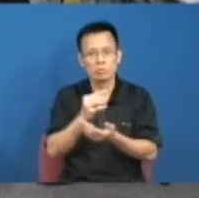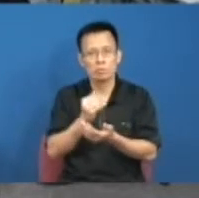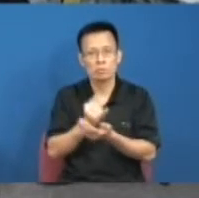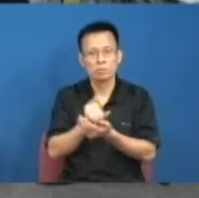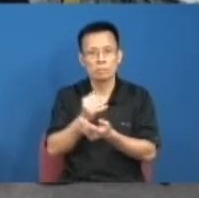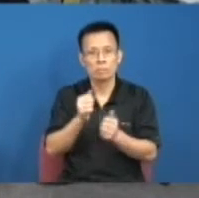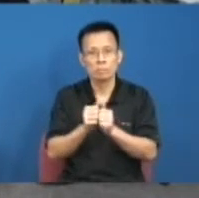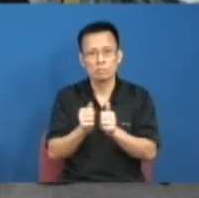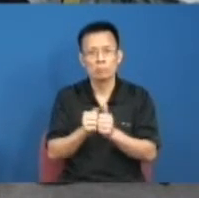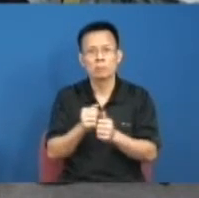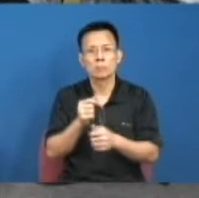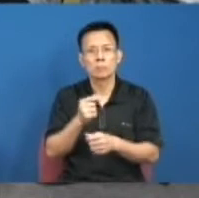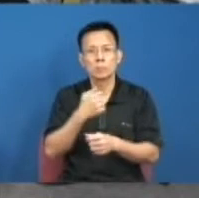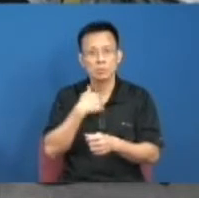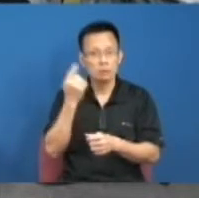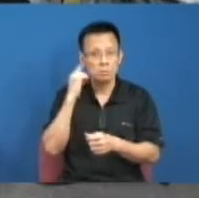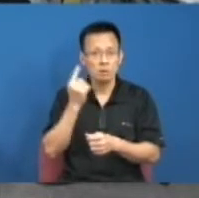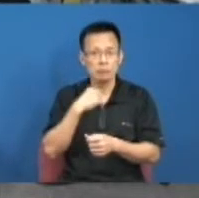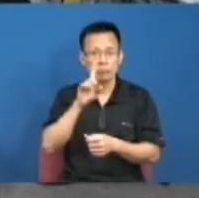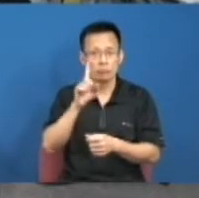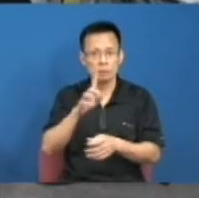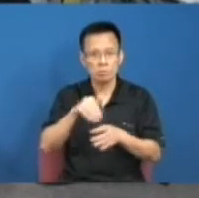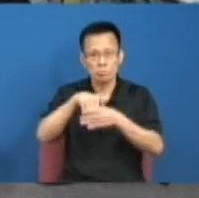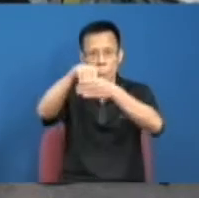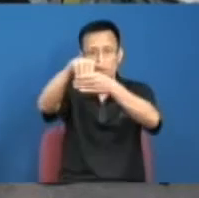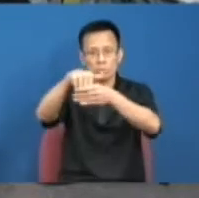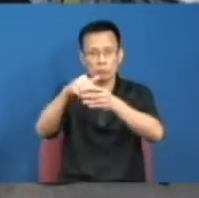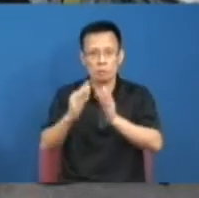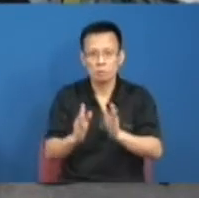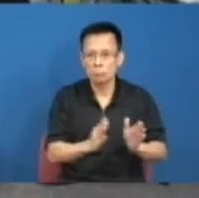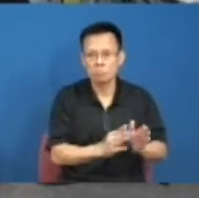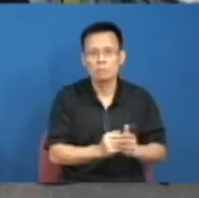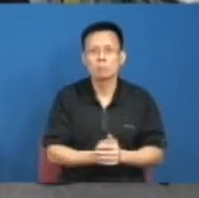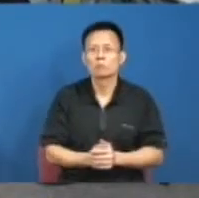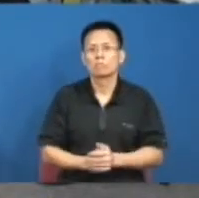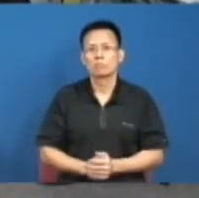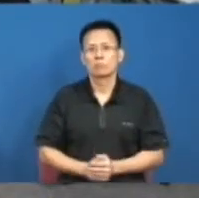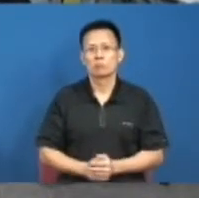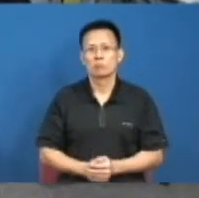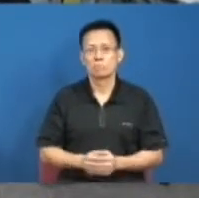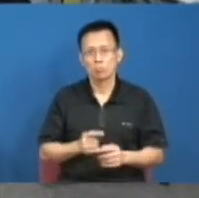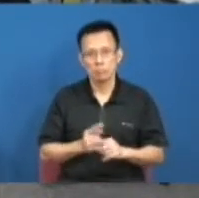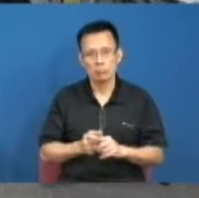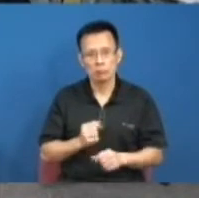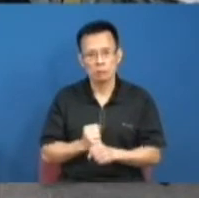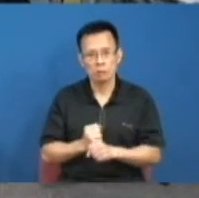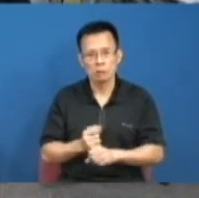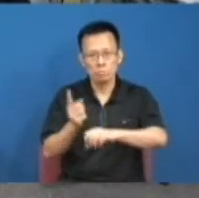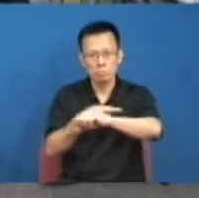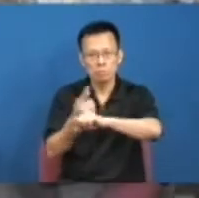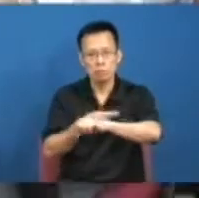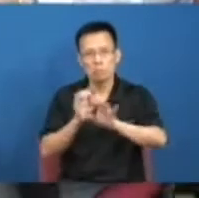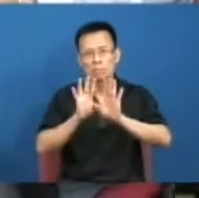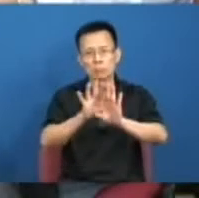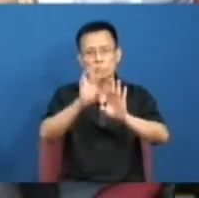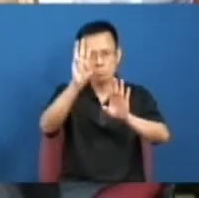於點樣去做一個招標嘅過程。 實在做臨時防水咧，就係、